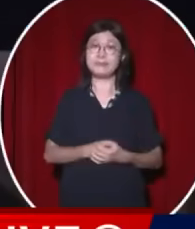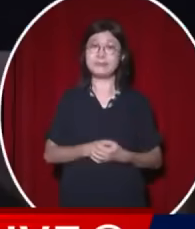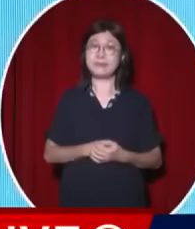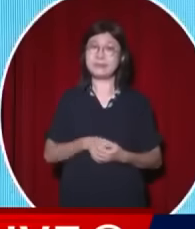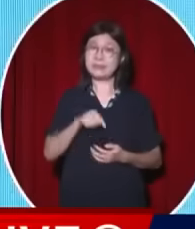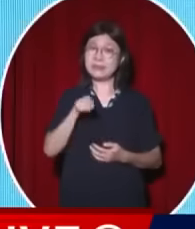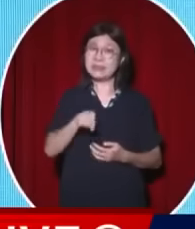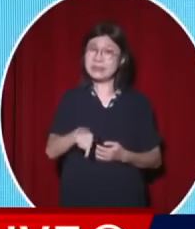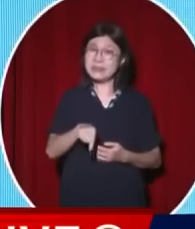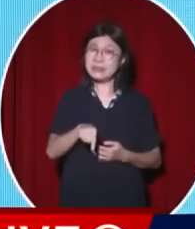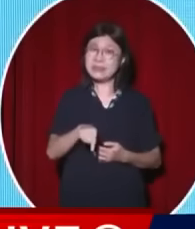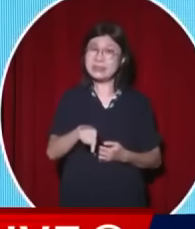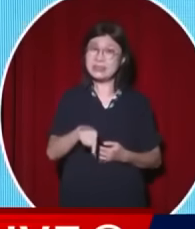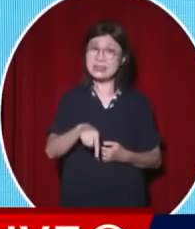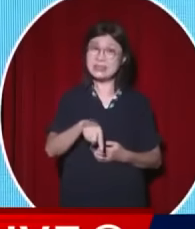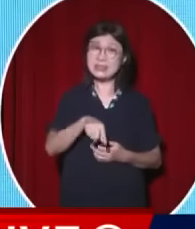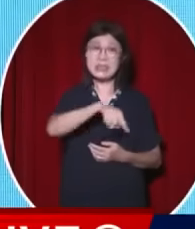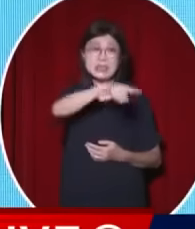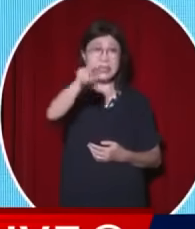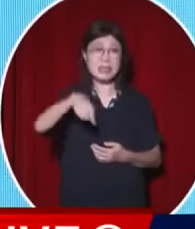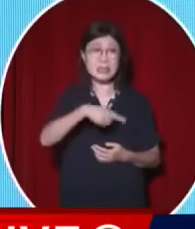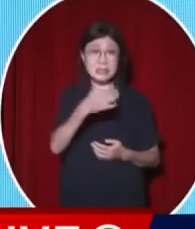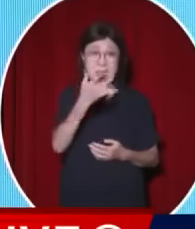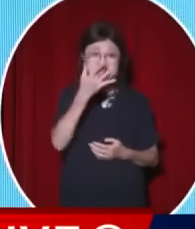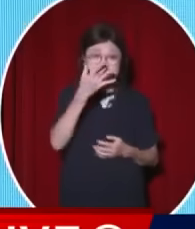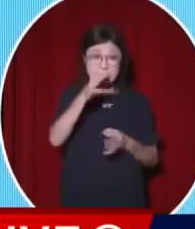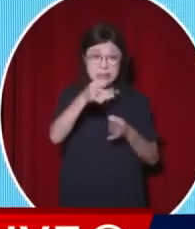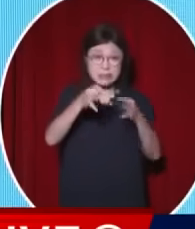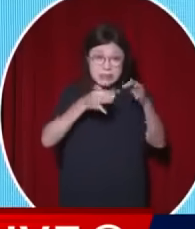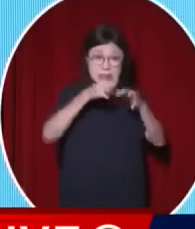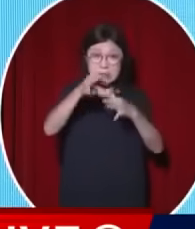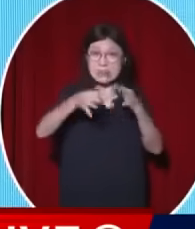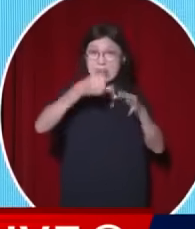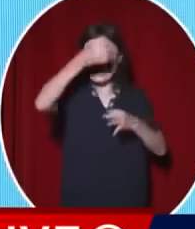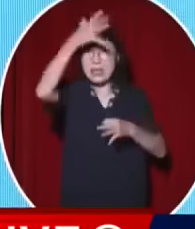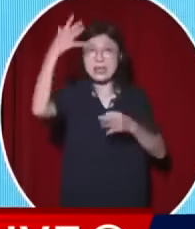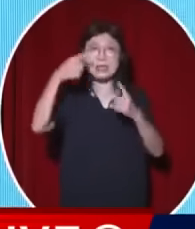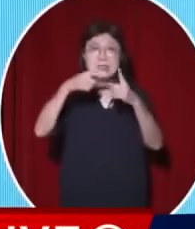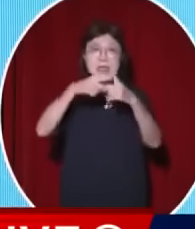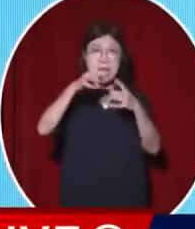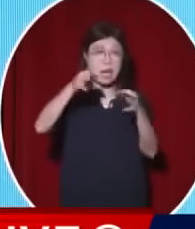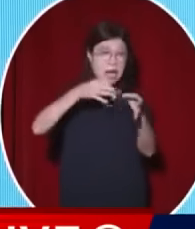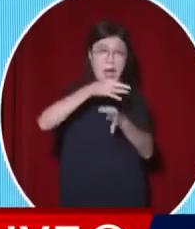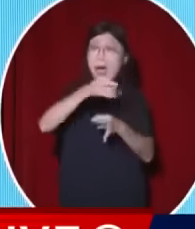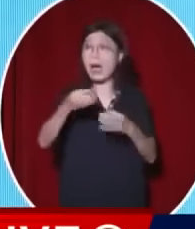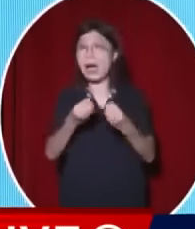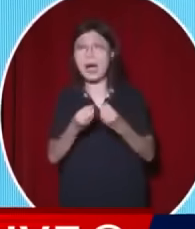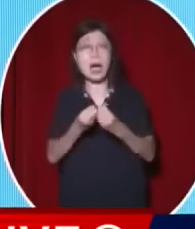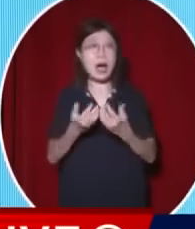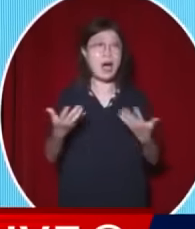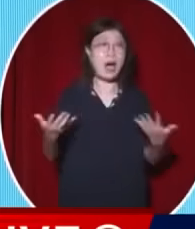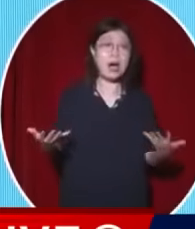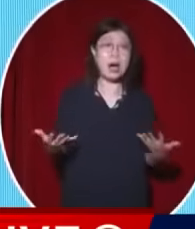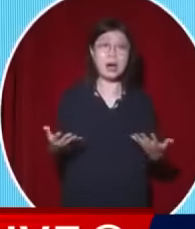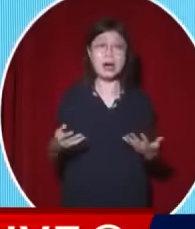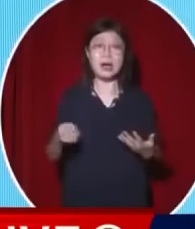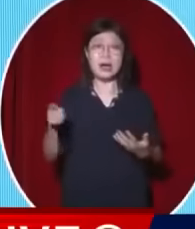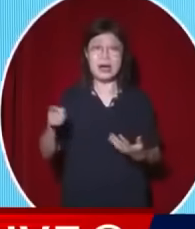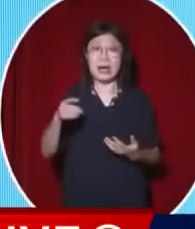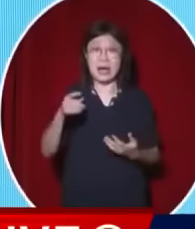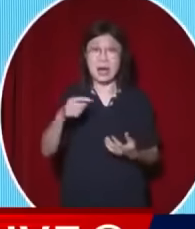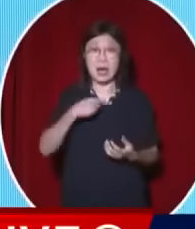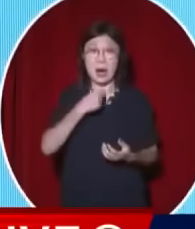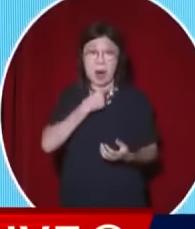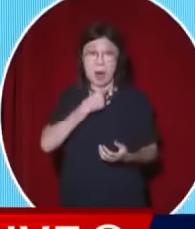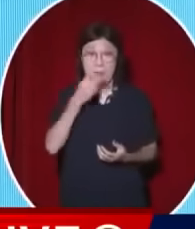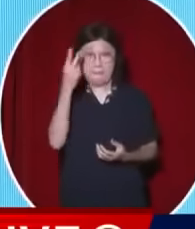这叫那些不懂金融操作的年轻人何去何从？那些不想做高风险投